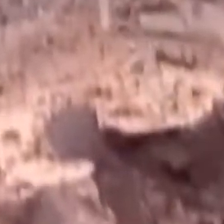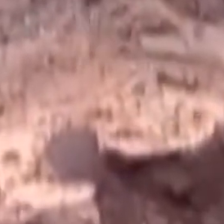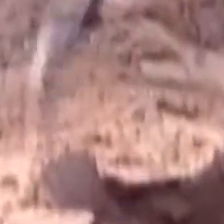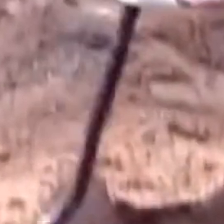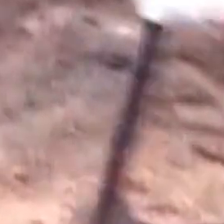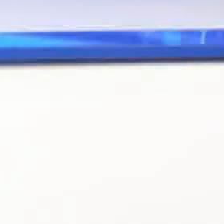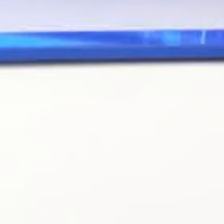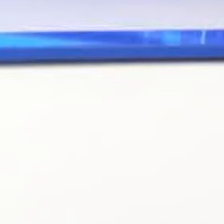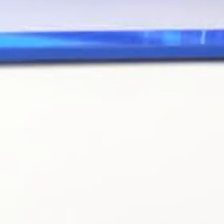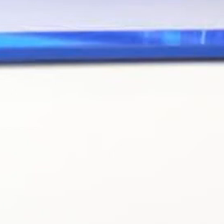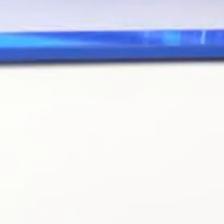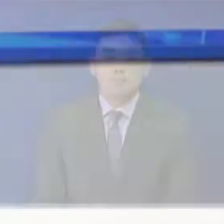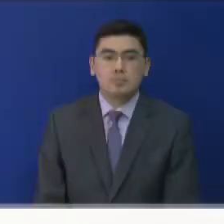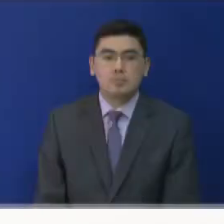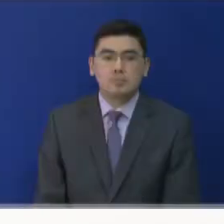іздестіріліп жатыр.